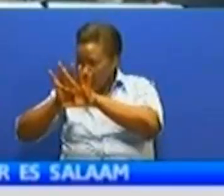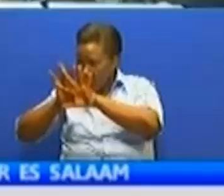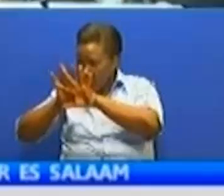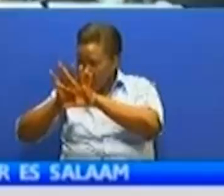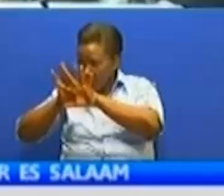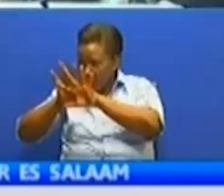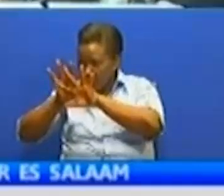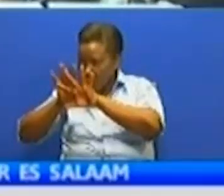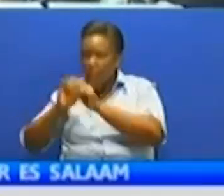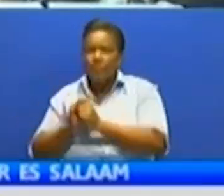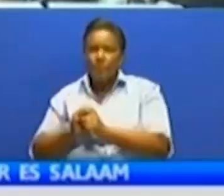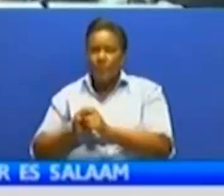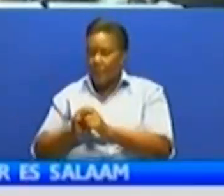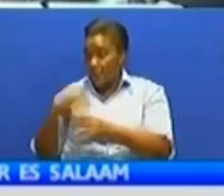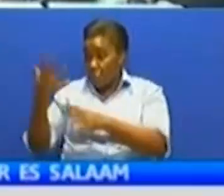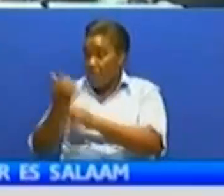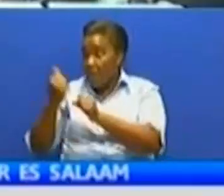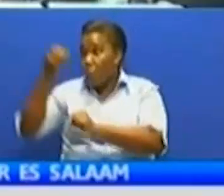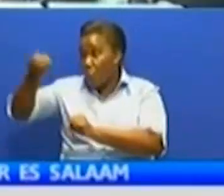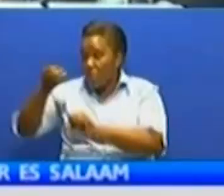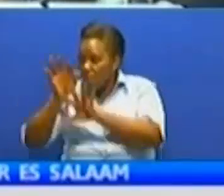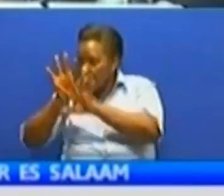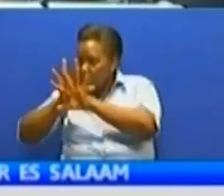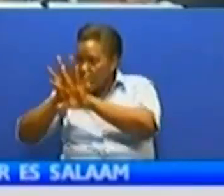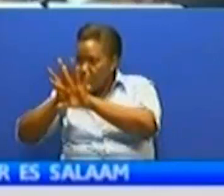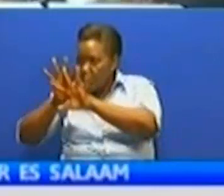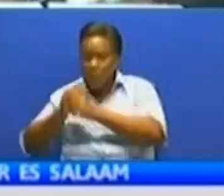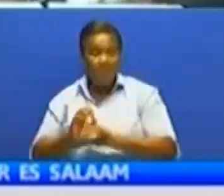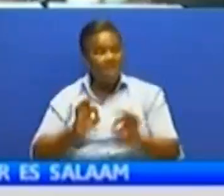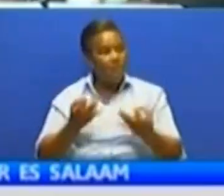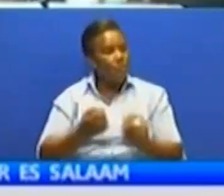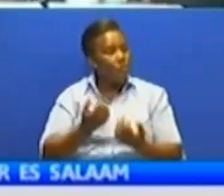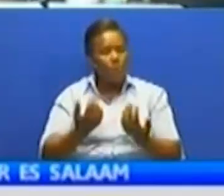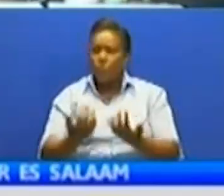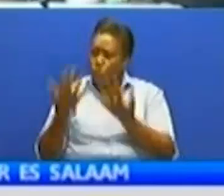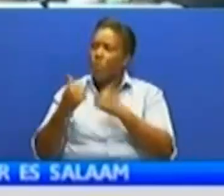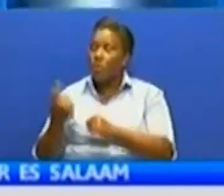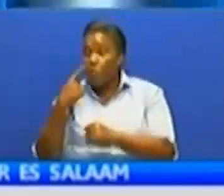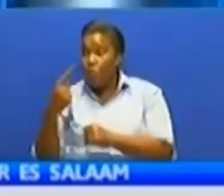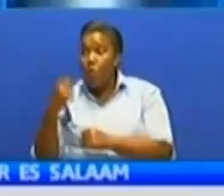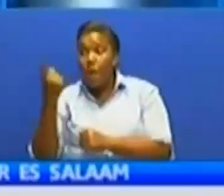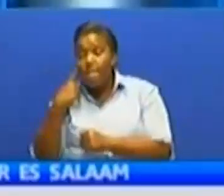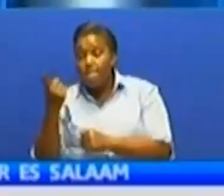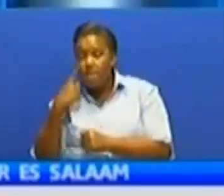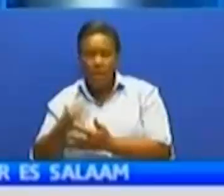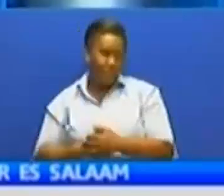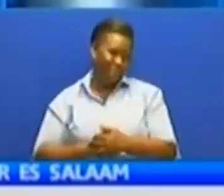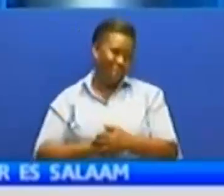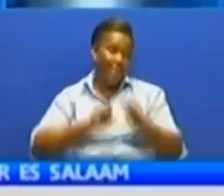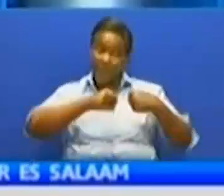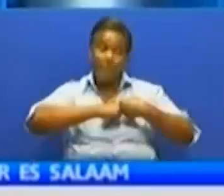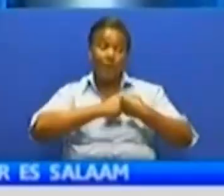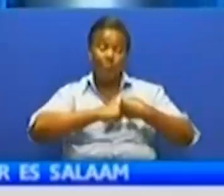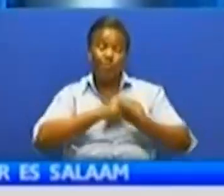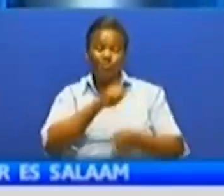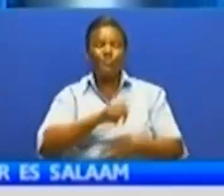wala kikamilifu. Ni kififio. Naweza ona kwa macho. Sasa kuona kwa macho ni kidogo changamoto. Mm. Manake ni tofauti